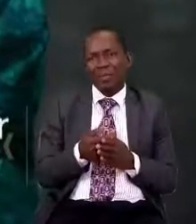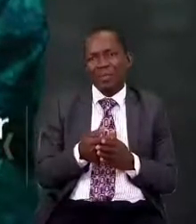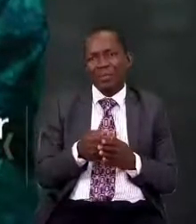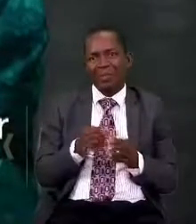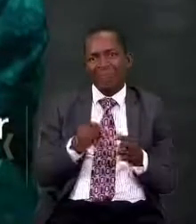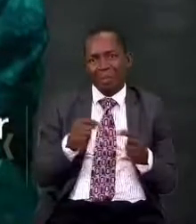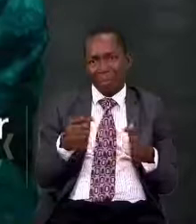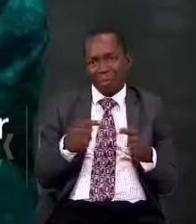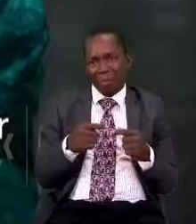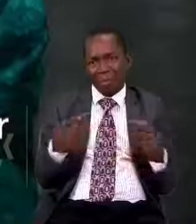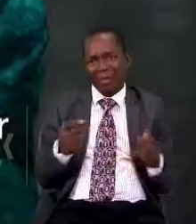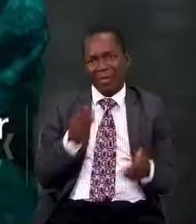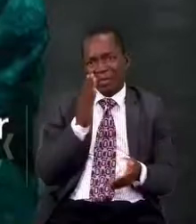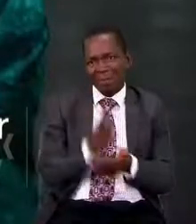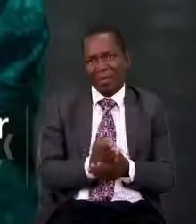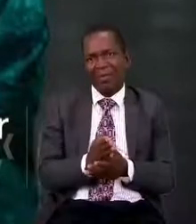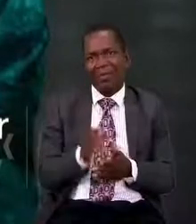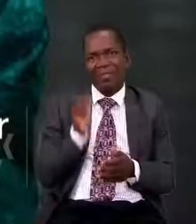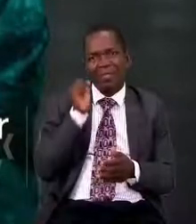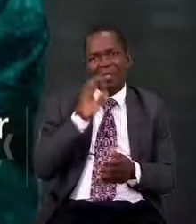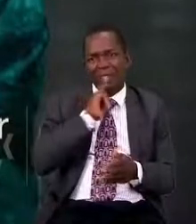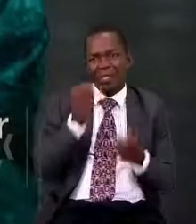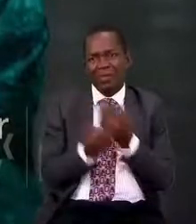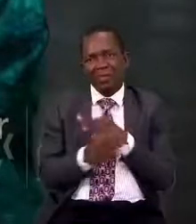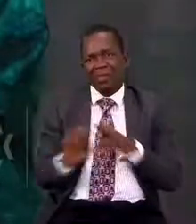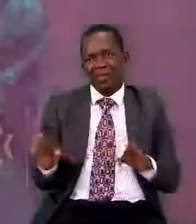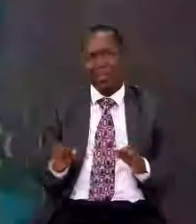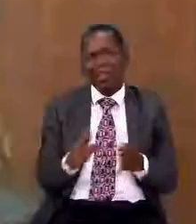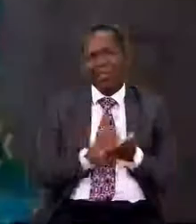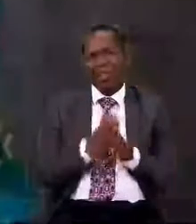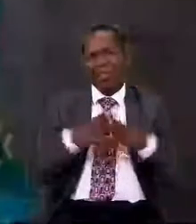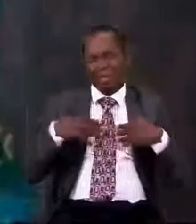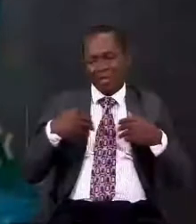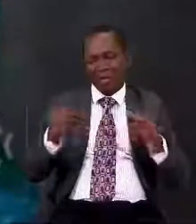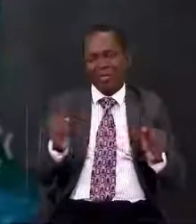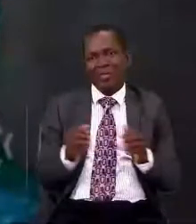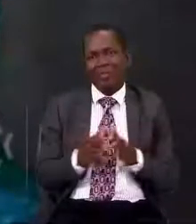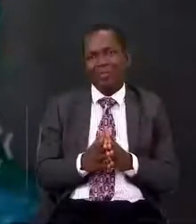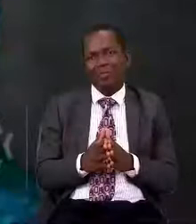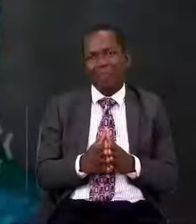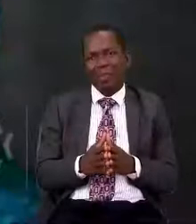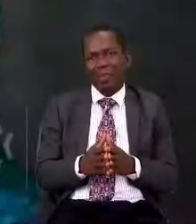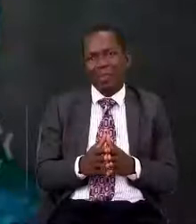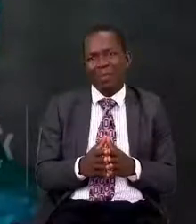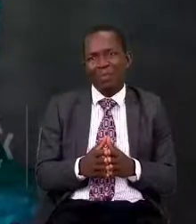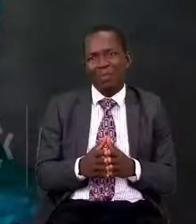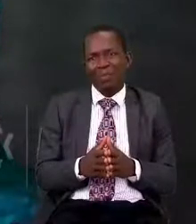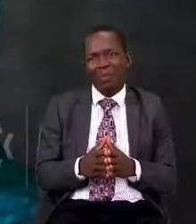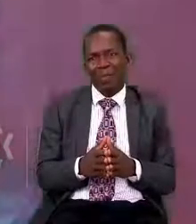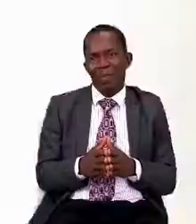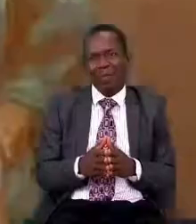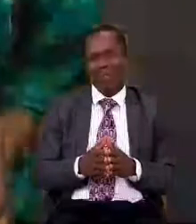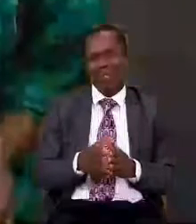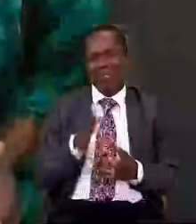est en santé, tout va bien. Le problème a disparu le jour-là.